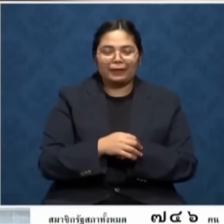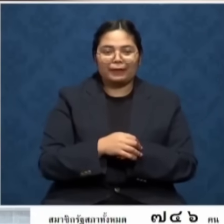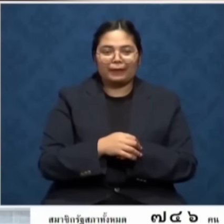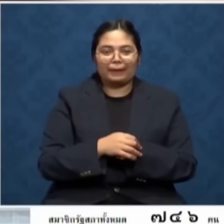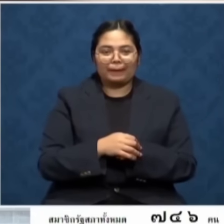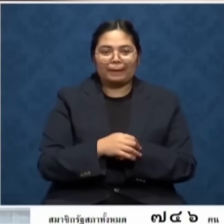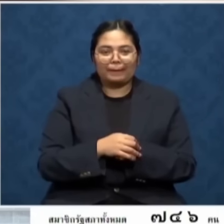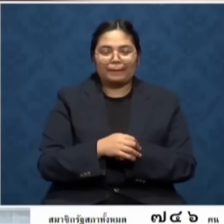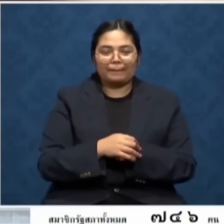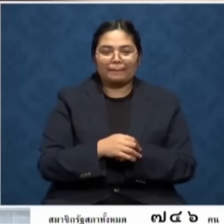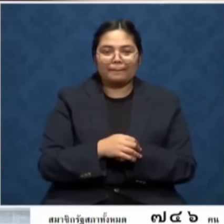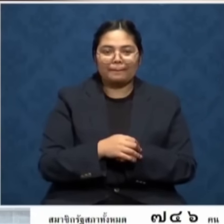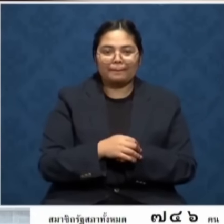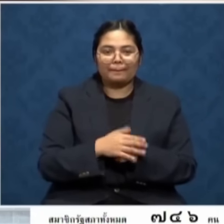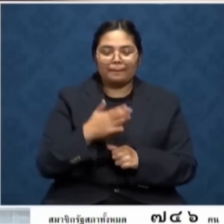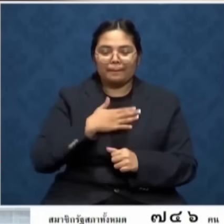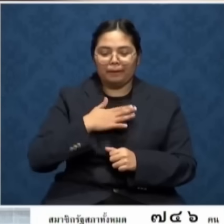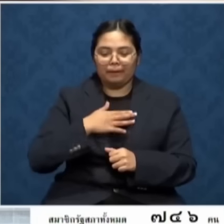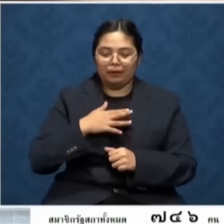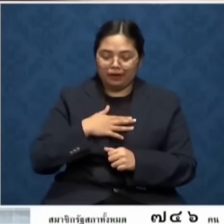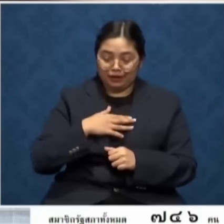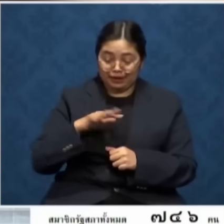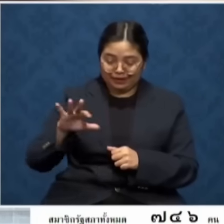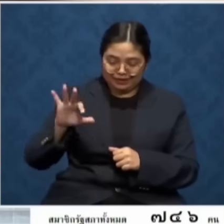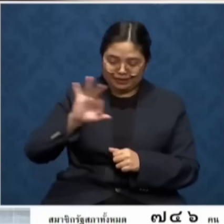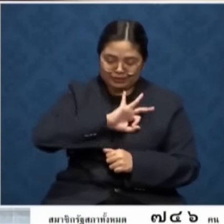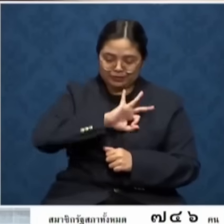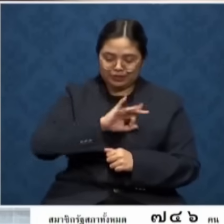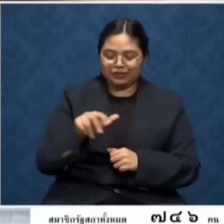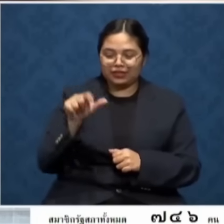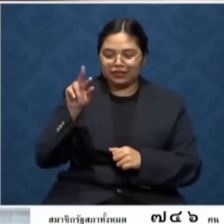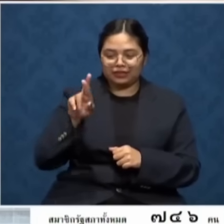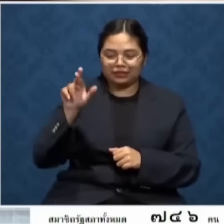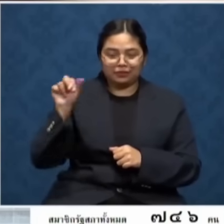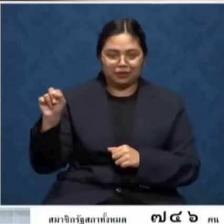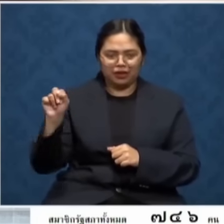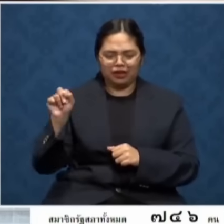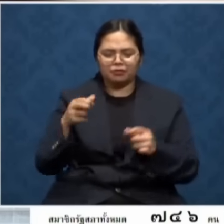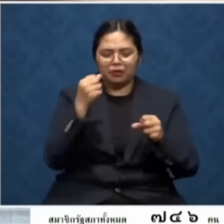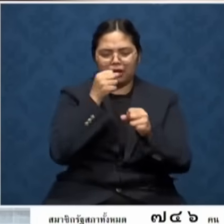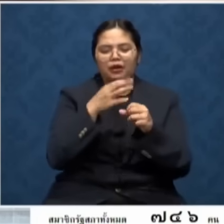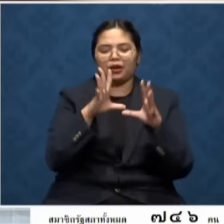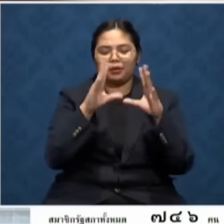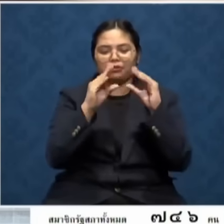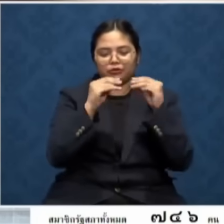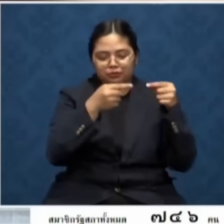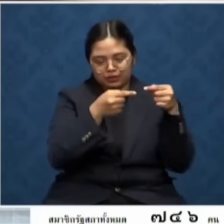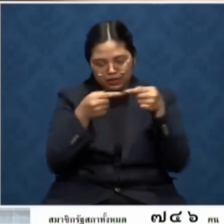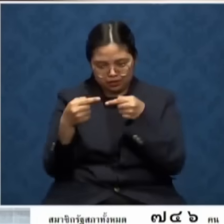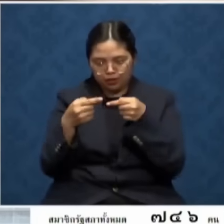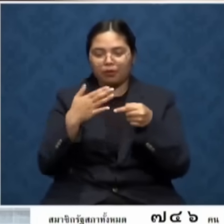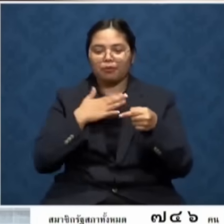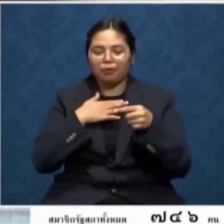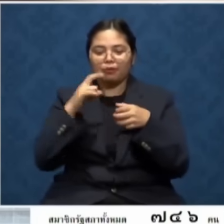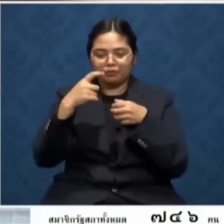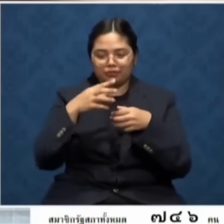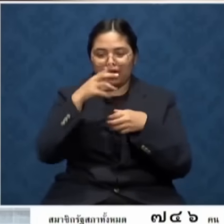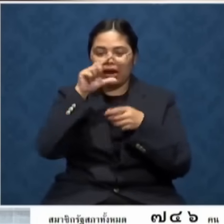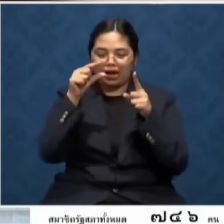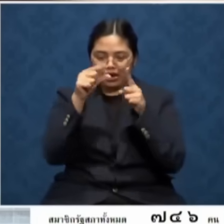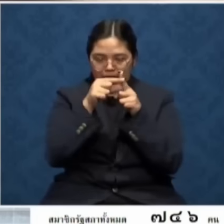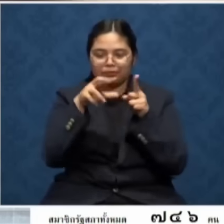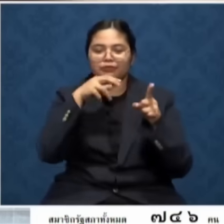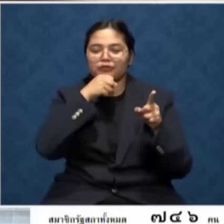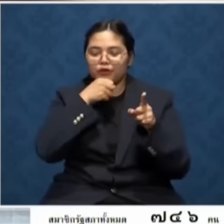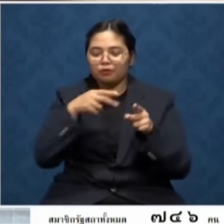ไกลในฐานะสมาชิกรัฐสภานะครับเพื่อการประชุมเดินหน้าต่อนะครับผมขอถอนนะครับคำว่าส้มหล่น